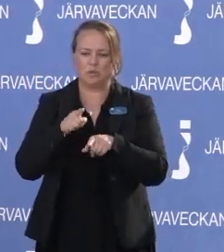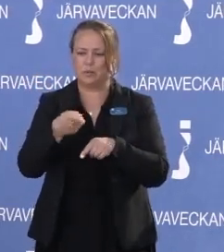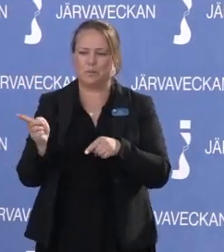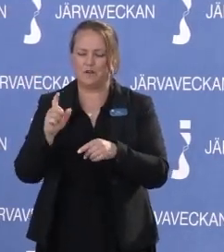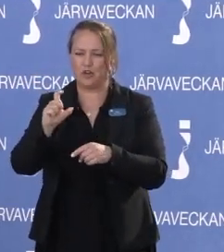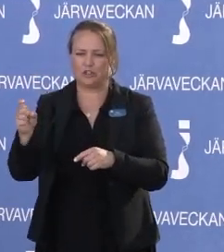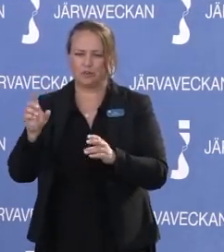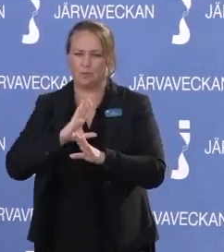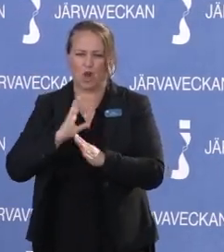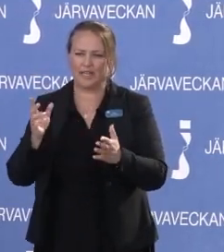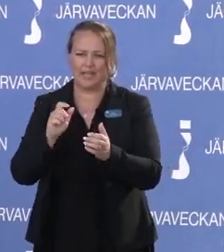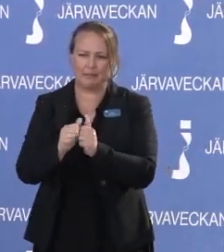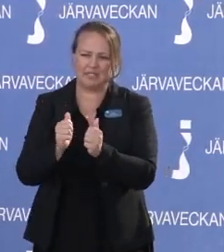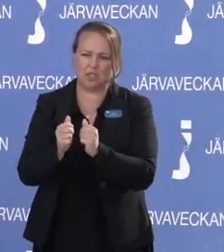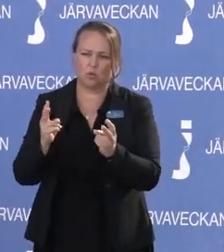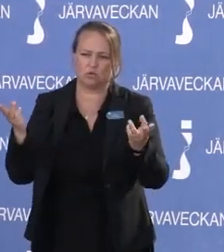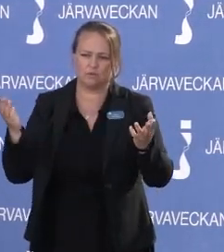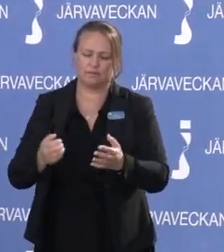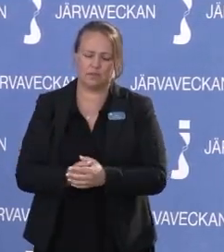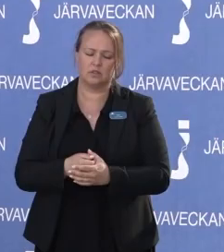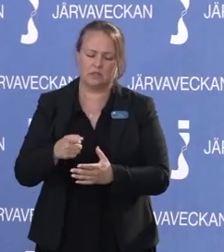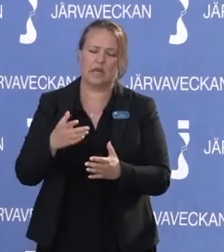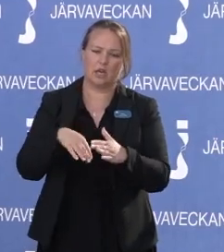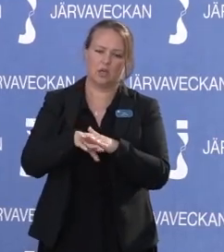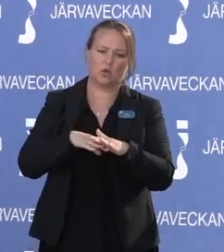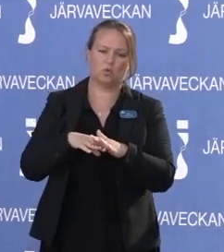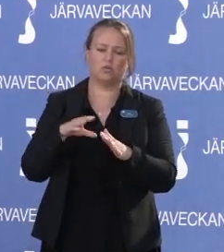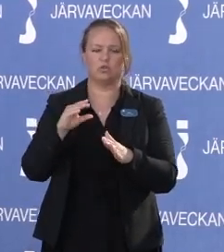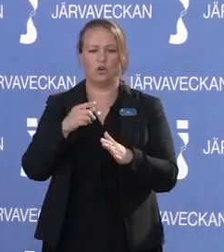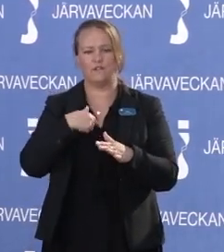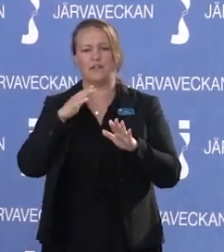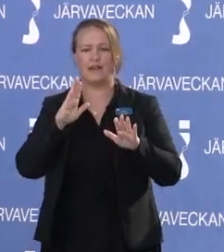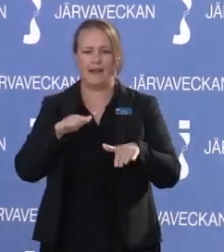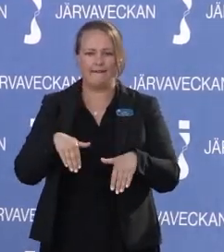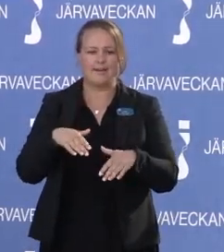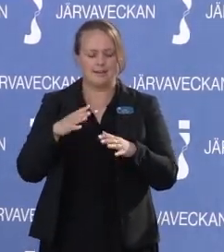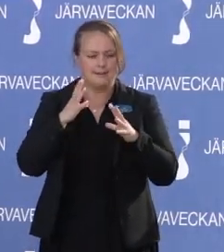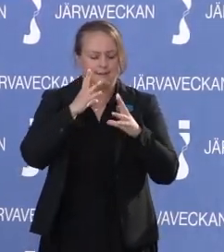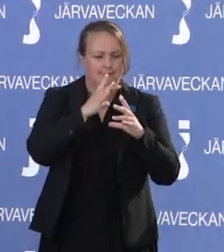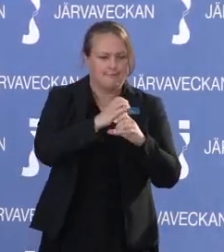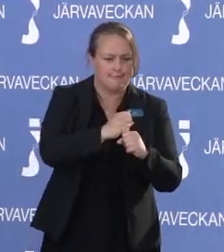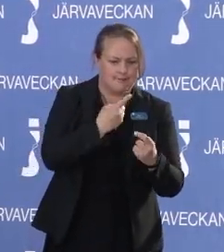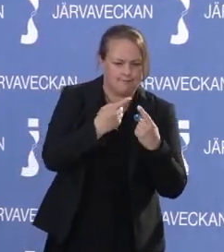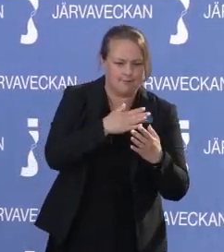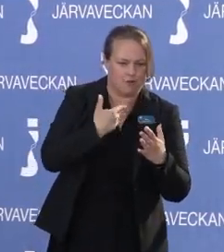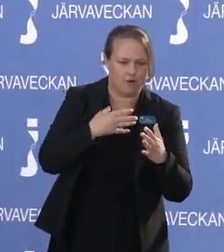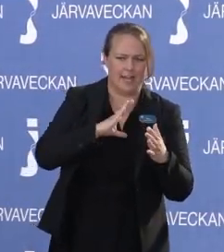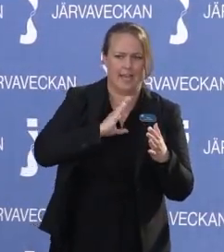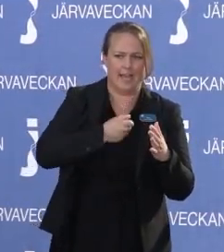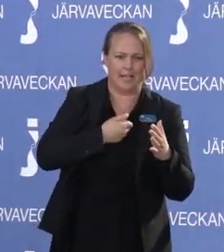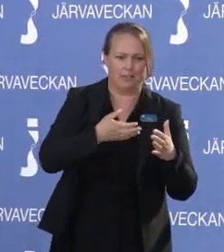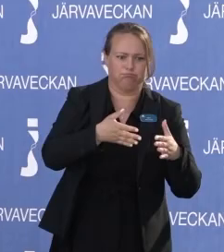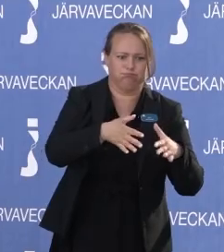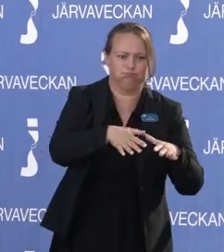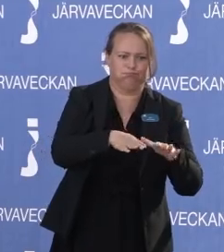grunden. Absolut, vi har varit besatta av vår egen död jättelänge, men jag tror inte att det liksom når utanför branschen, utan